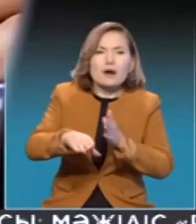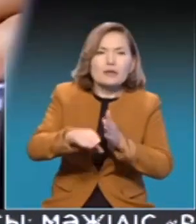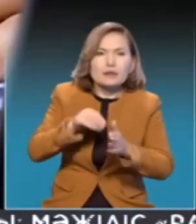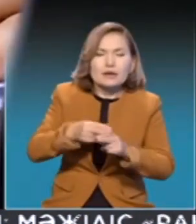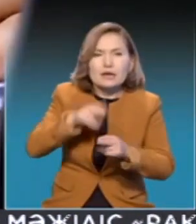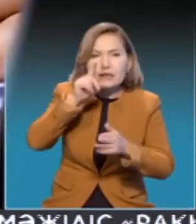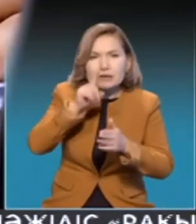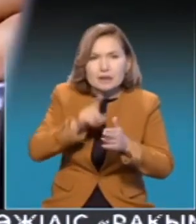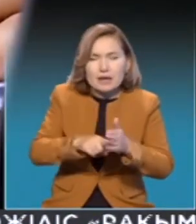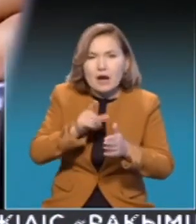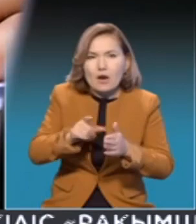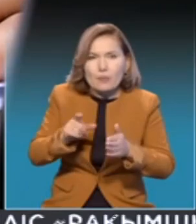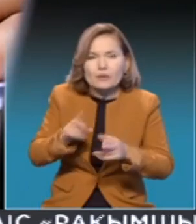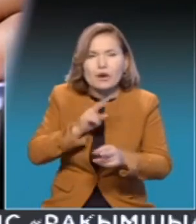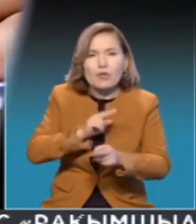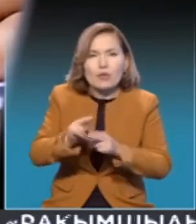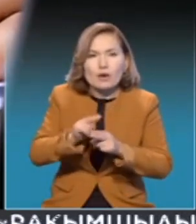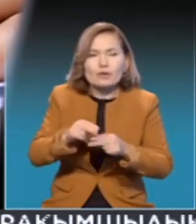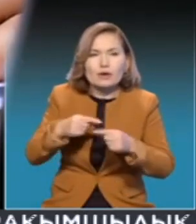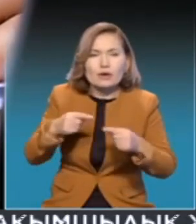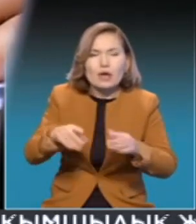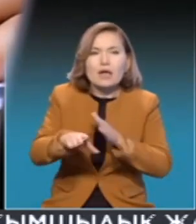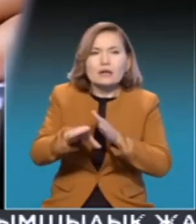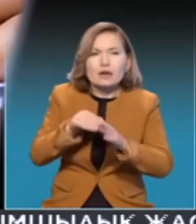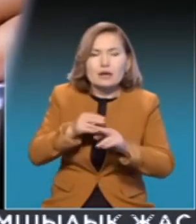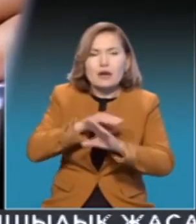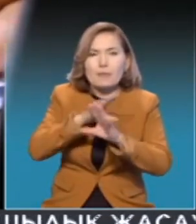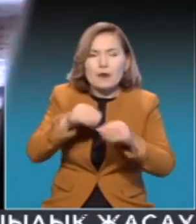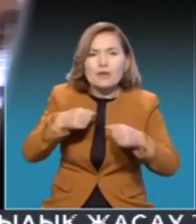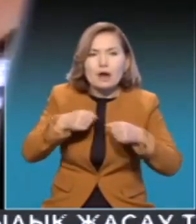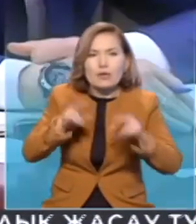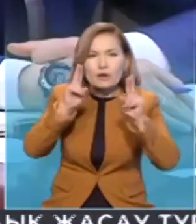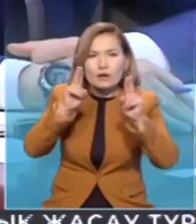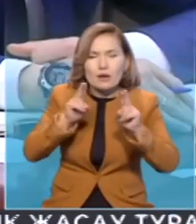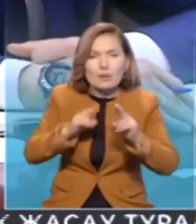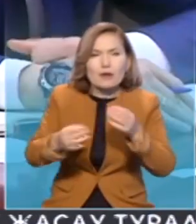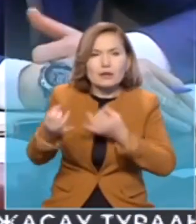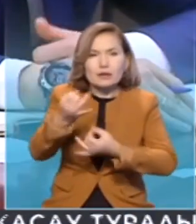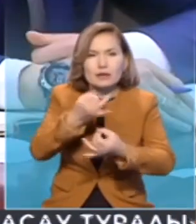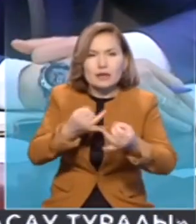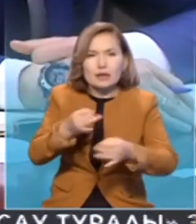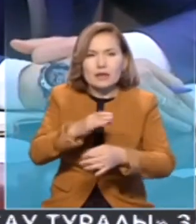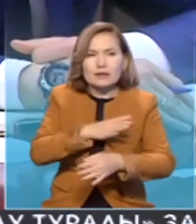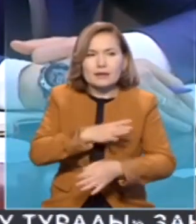байқаушылары мен сенімді тұлғаларын оқыту секілді сайлау науқанының құқықтық тетіктері талқыланды.